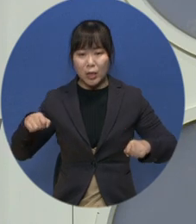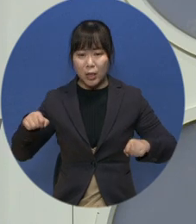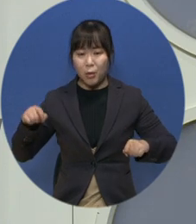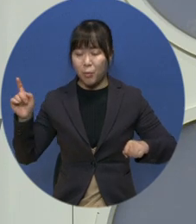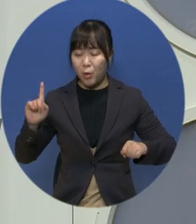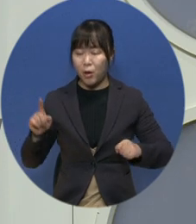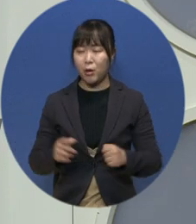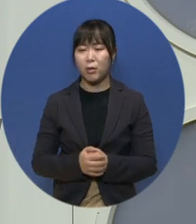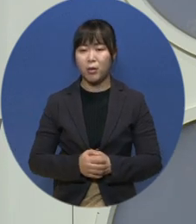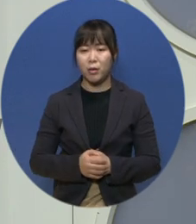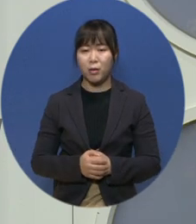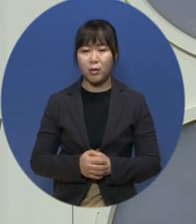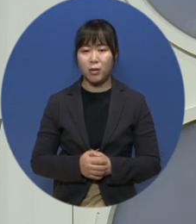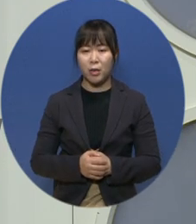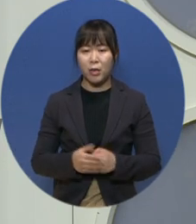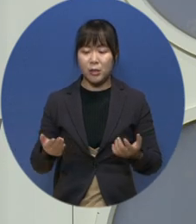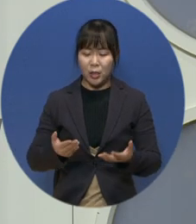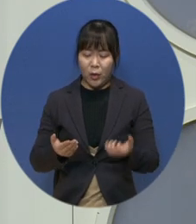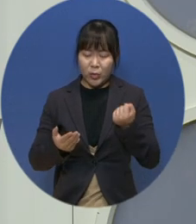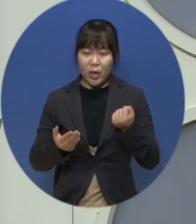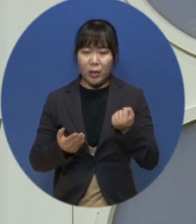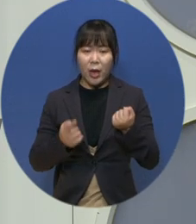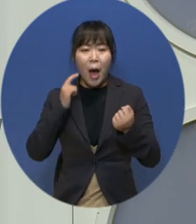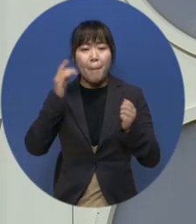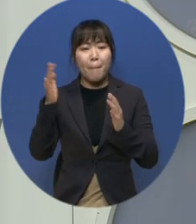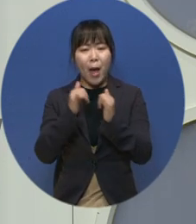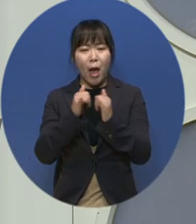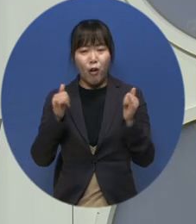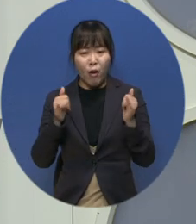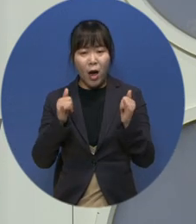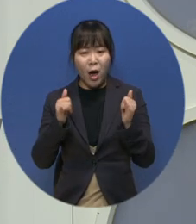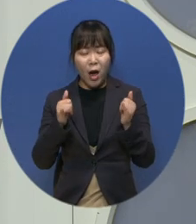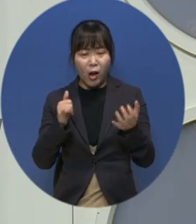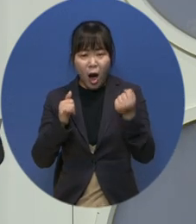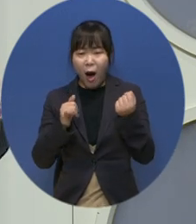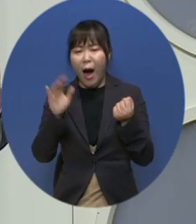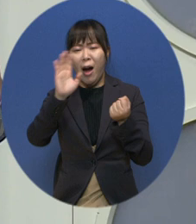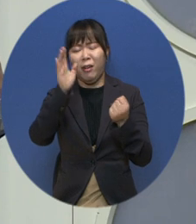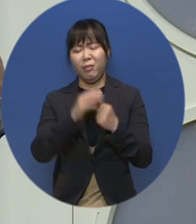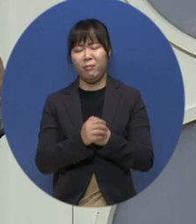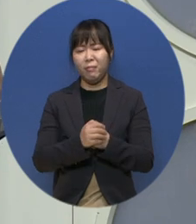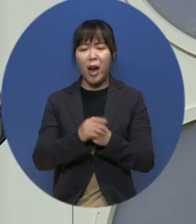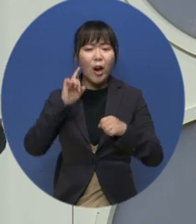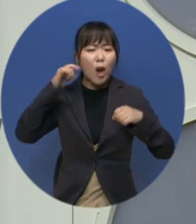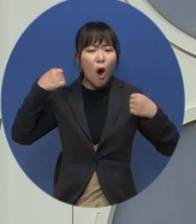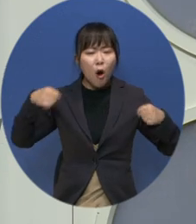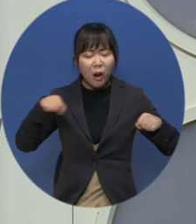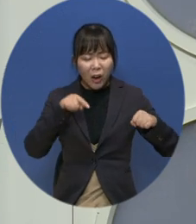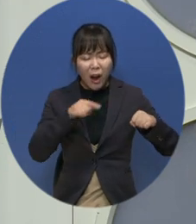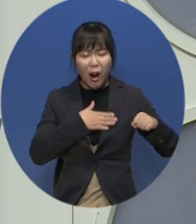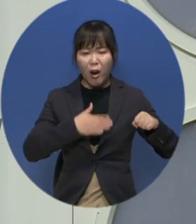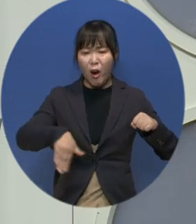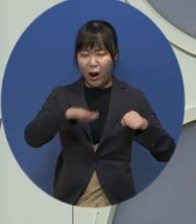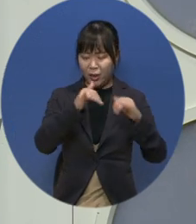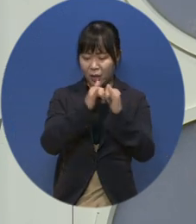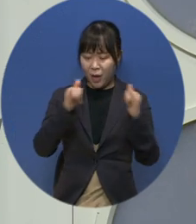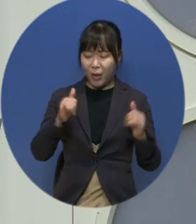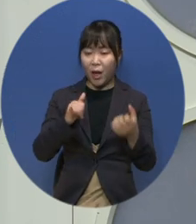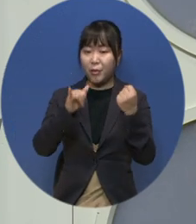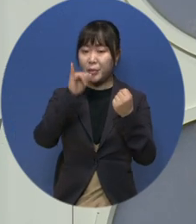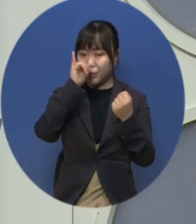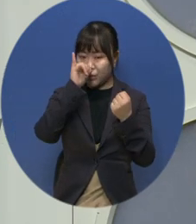그 직업적인 배우의 전유물이 아닙니다. 네. 연기라는 거는 우리 사람이 갖고